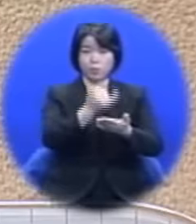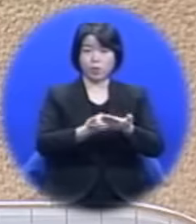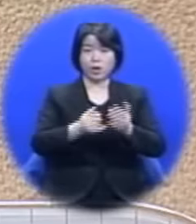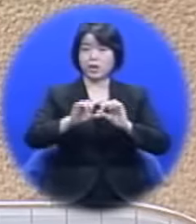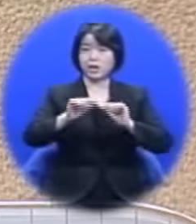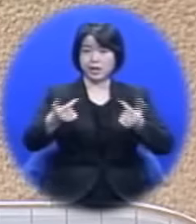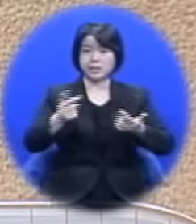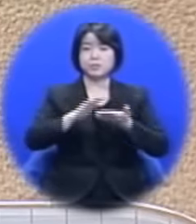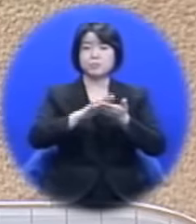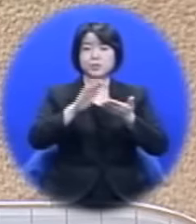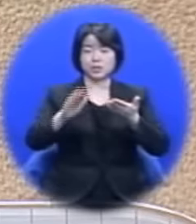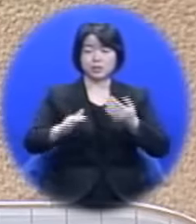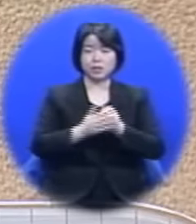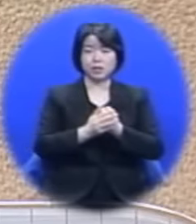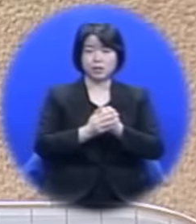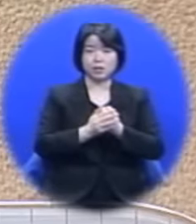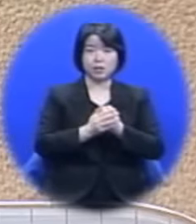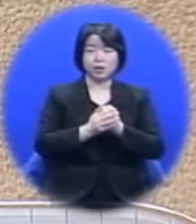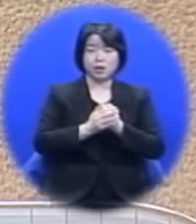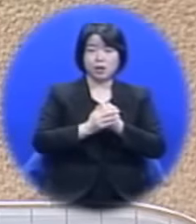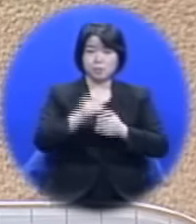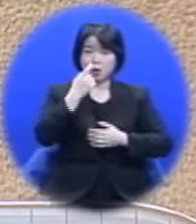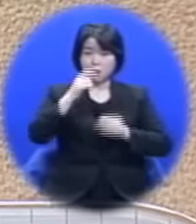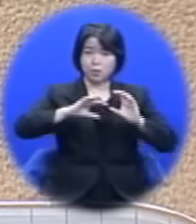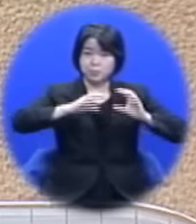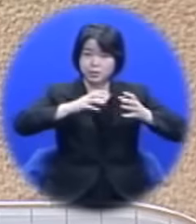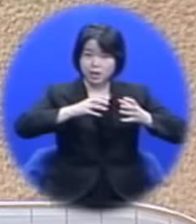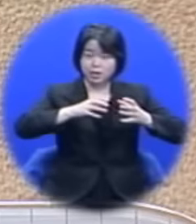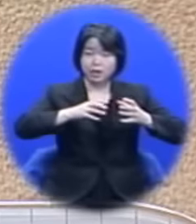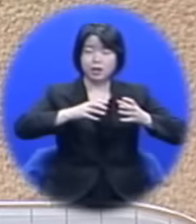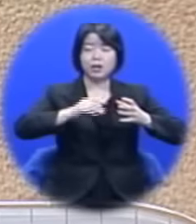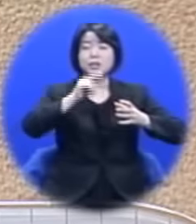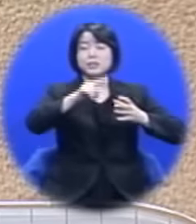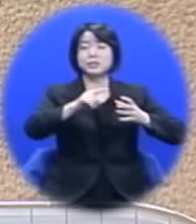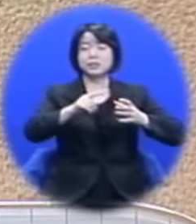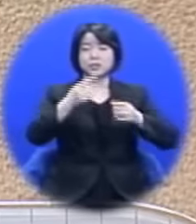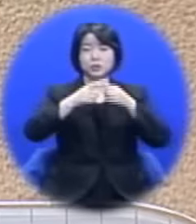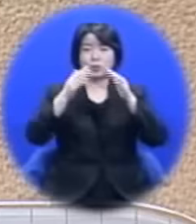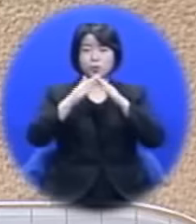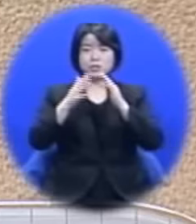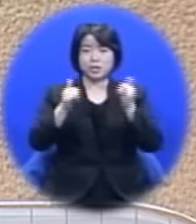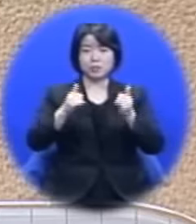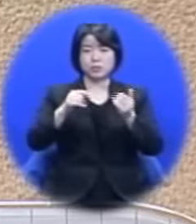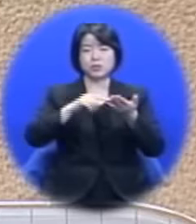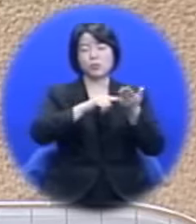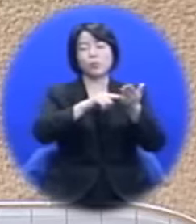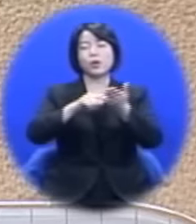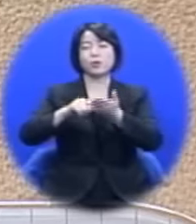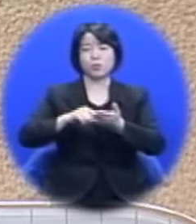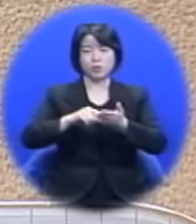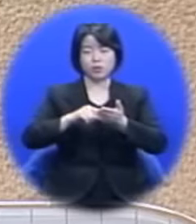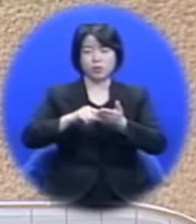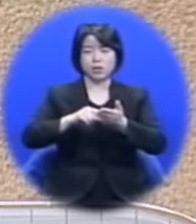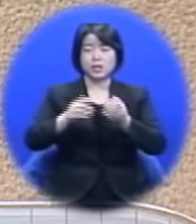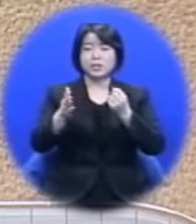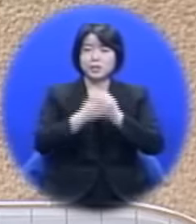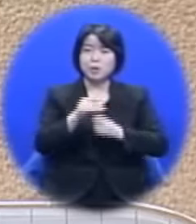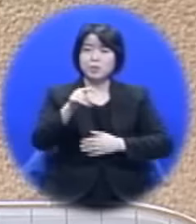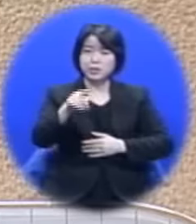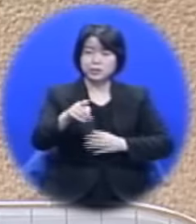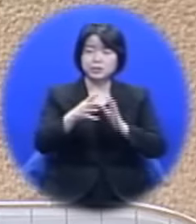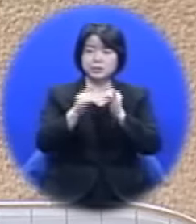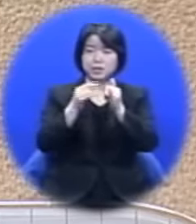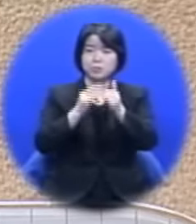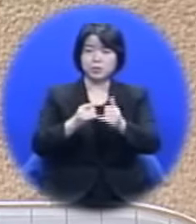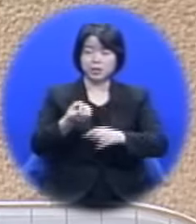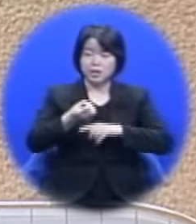아닙니다 브라질에 있는 교민들이 얼마나 외로웠으면 그래서 그 목사님이 그 교민들에게 전했던